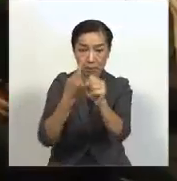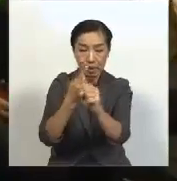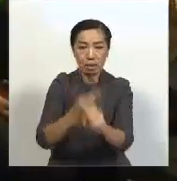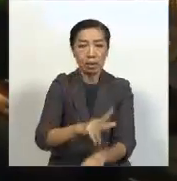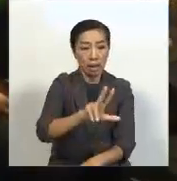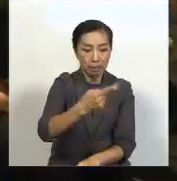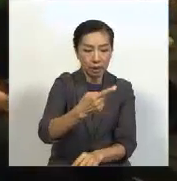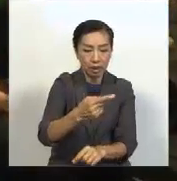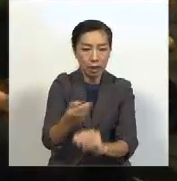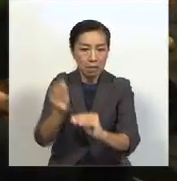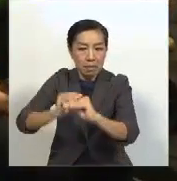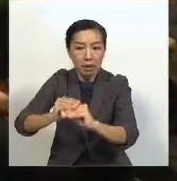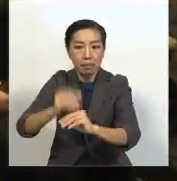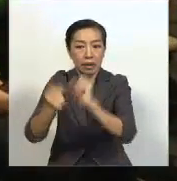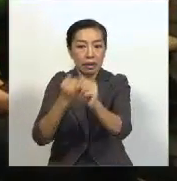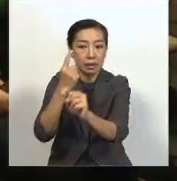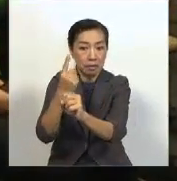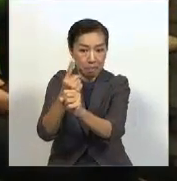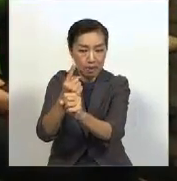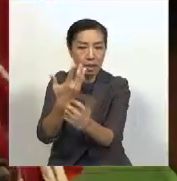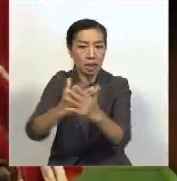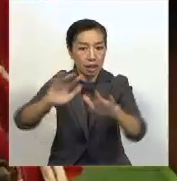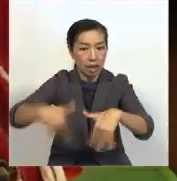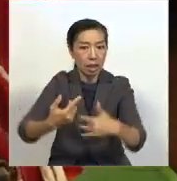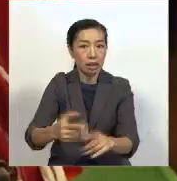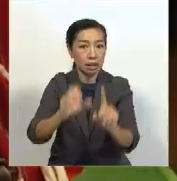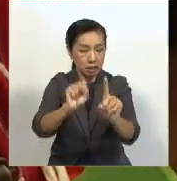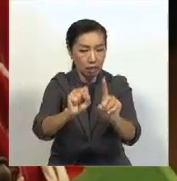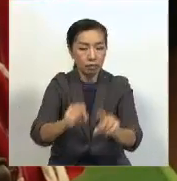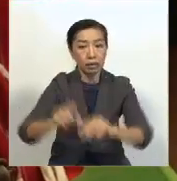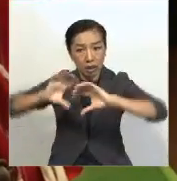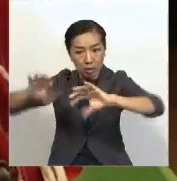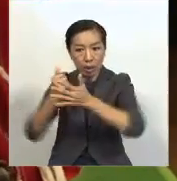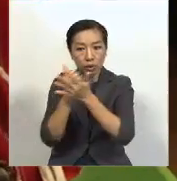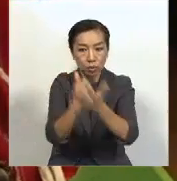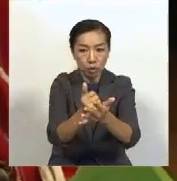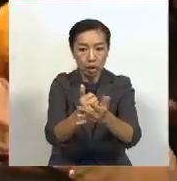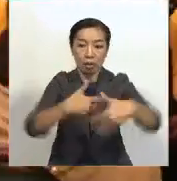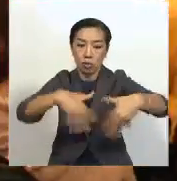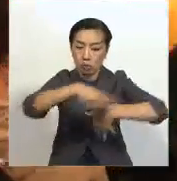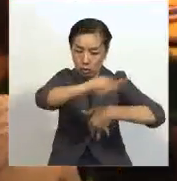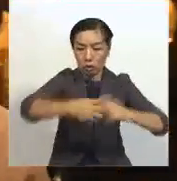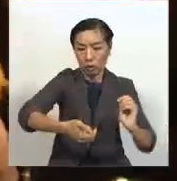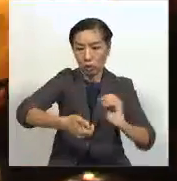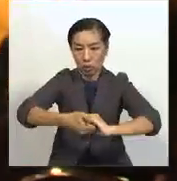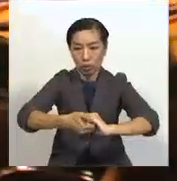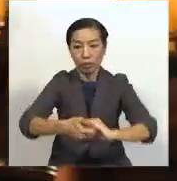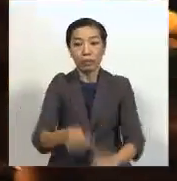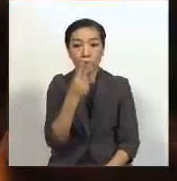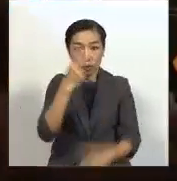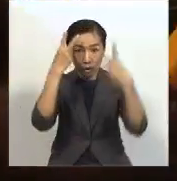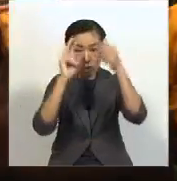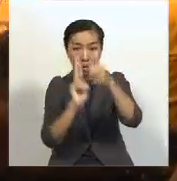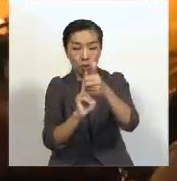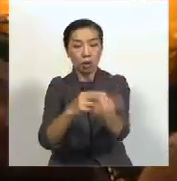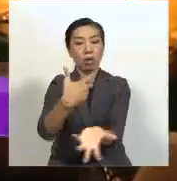ทต่อปีโดยหน่วยงานรัฐจะเข้าไปช่วยเหลือแล้วก็ชุมชนจะต้องเข้ามามีส่วนร่วมด้วยไปฟังเสียงบางช่วงของท่านรองน